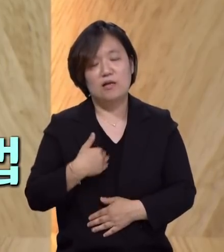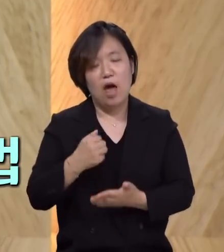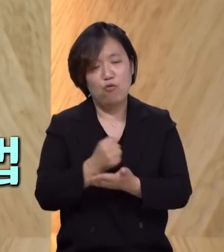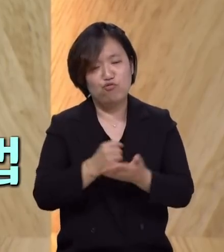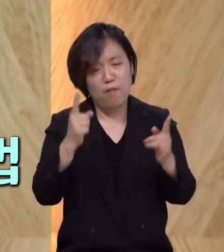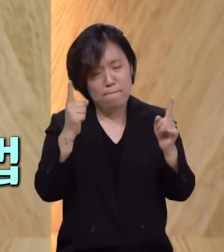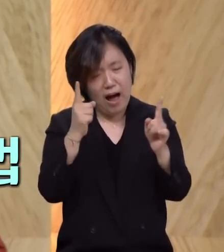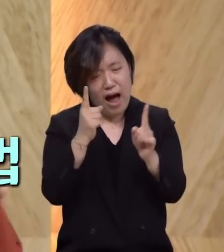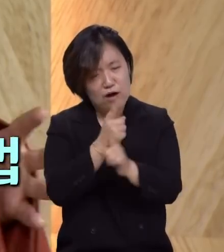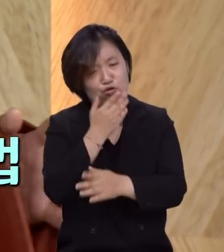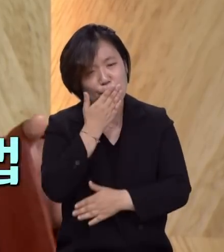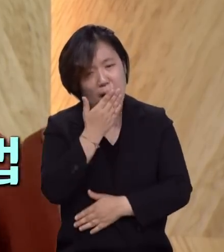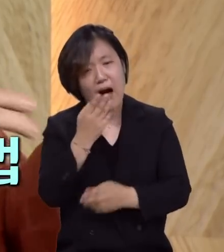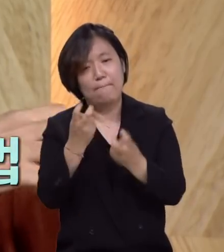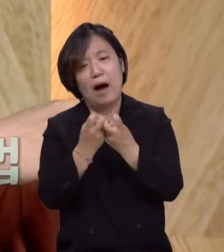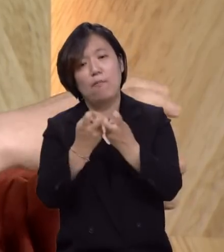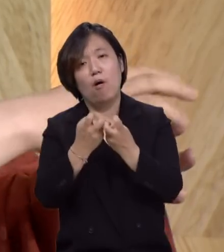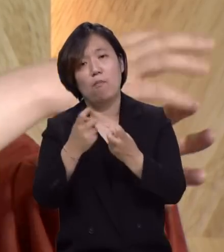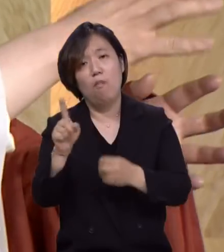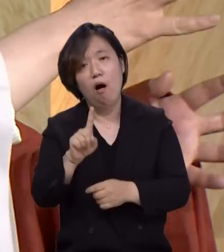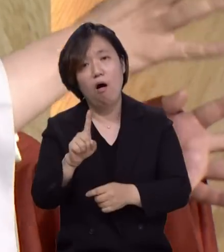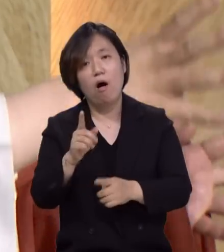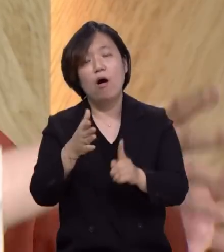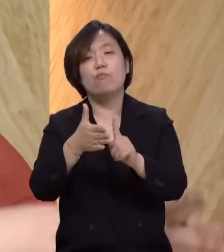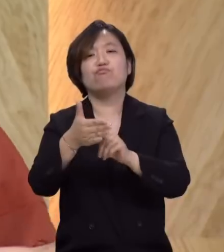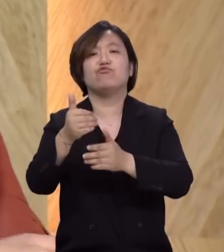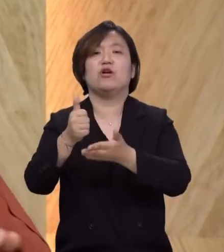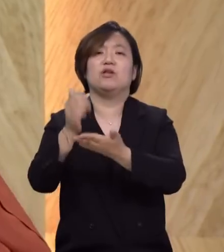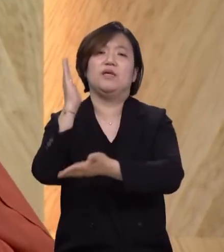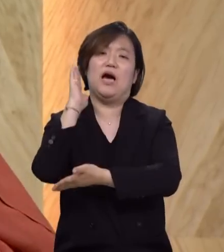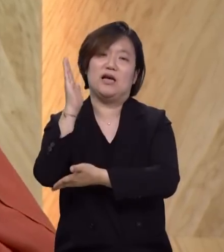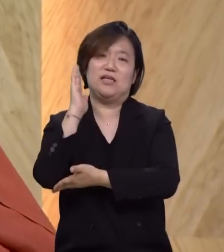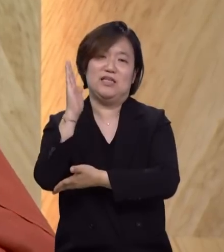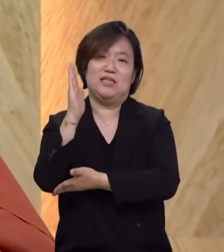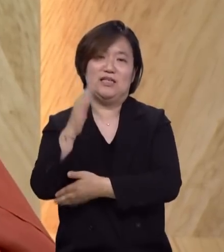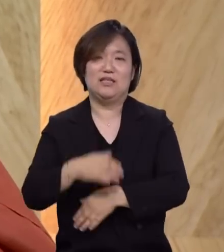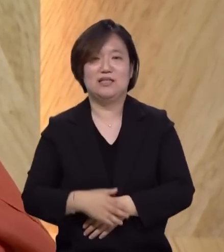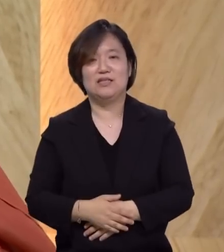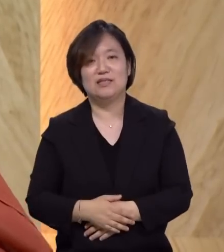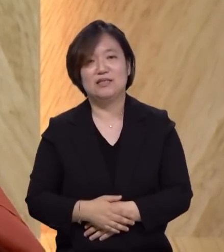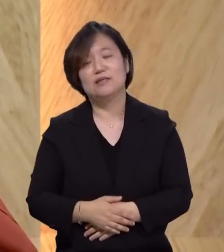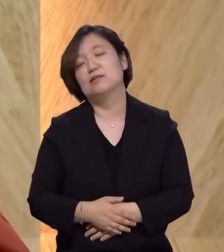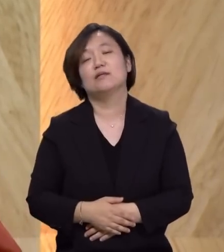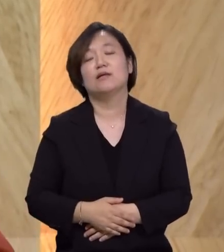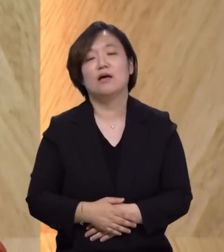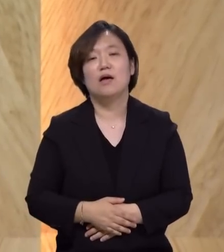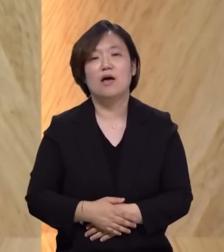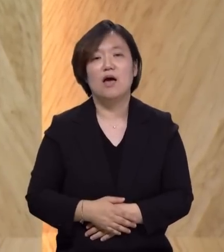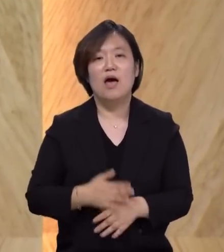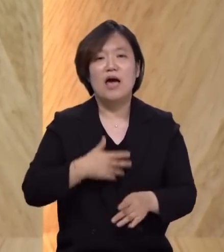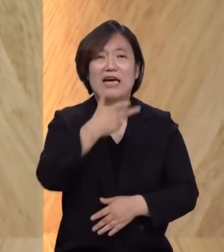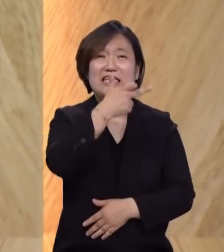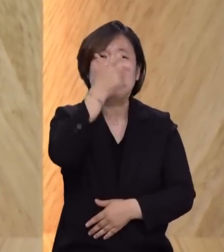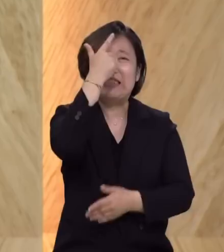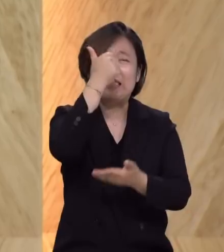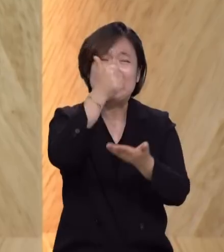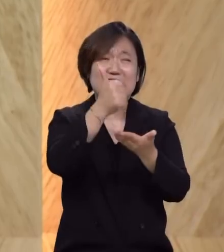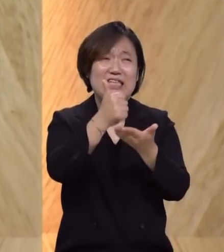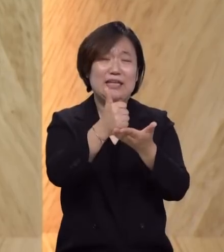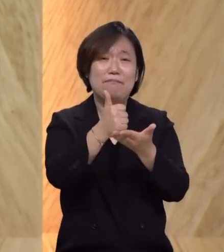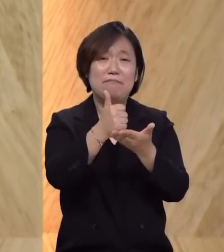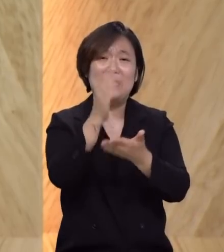그리고 부처님께서 경전에서도 늘 말씀하셨고 역대 큰스님들께서도